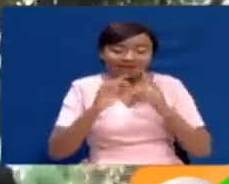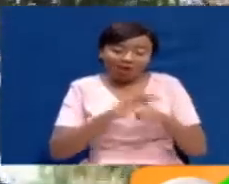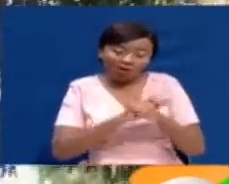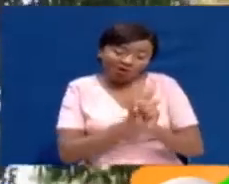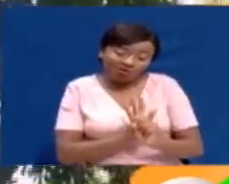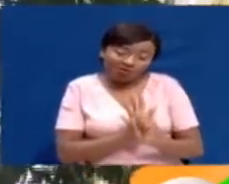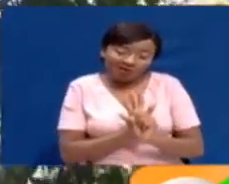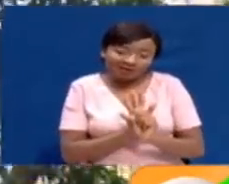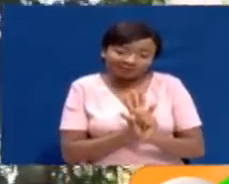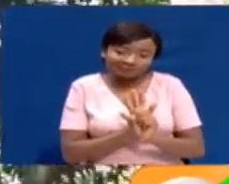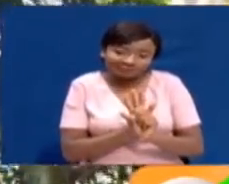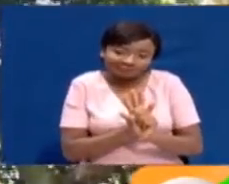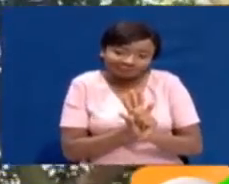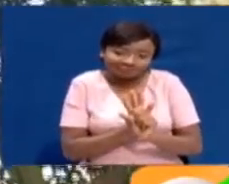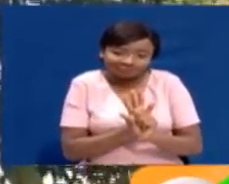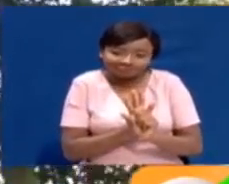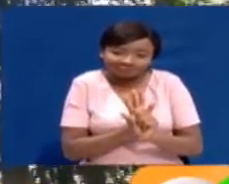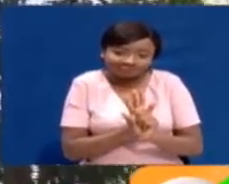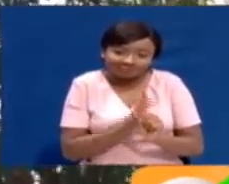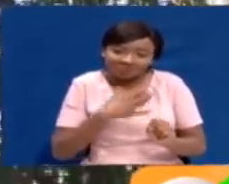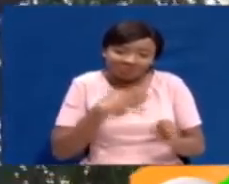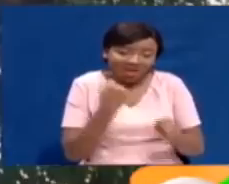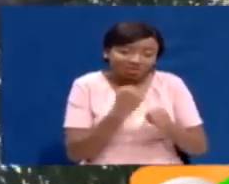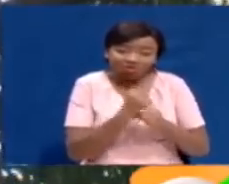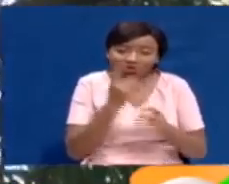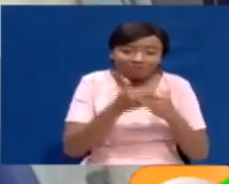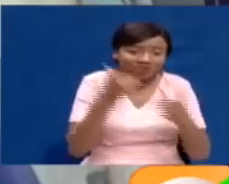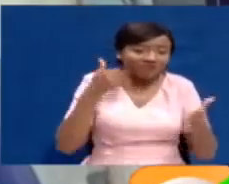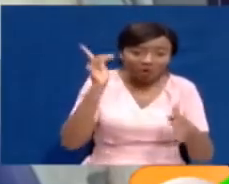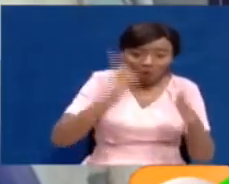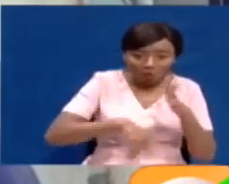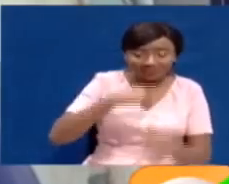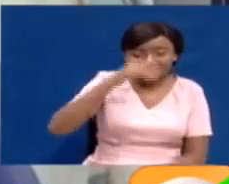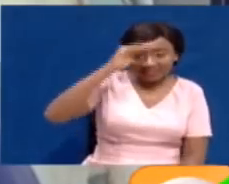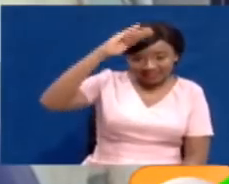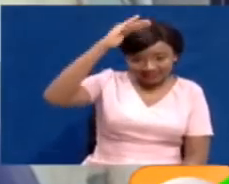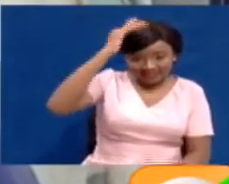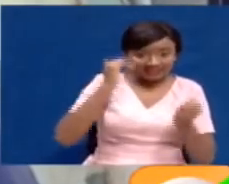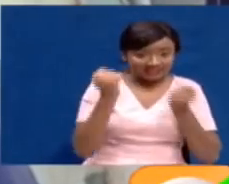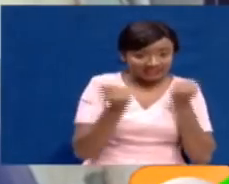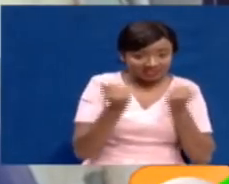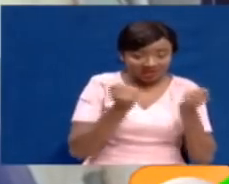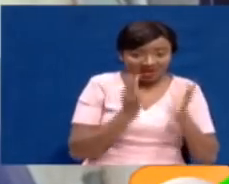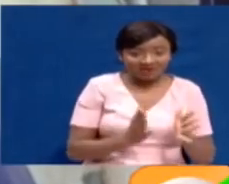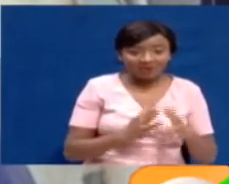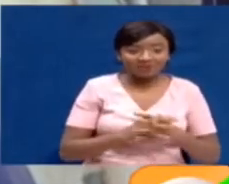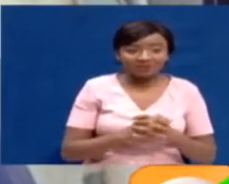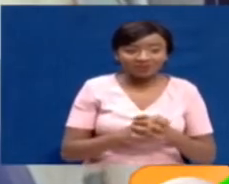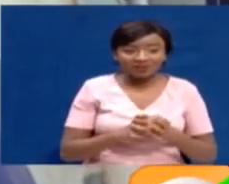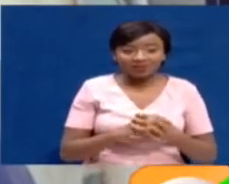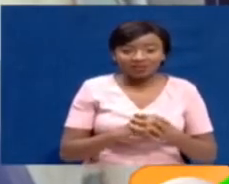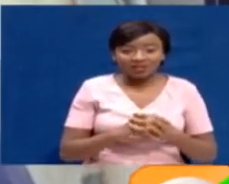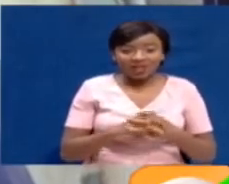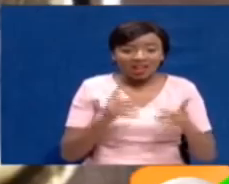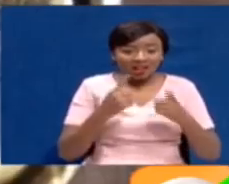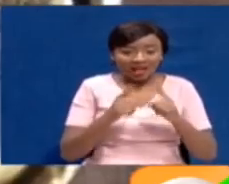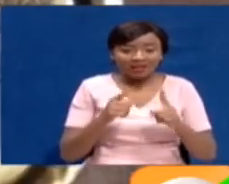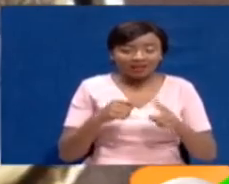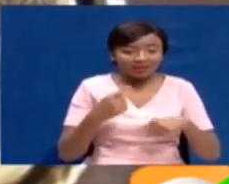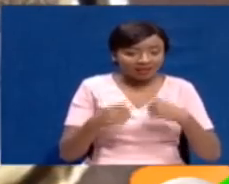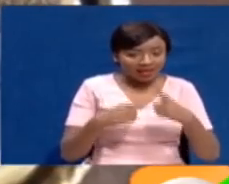corona. Kwa hii kazi ya taxi ambayo nilikuwa nafanya, nikaiangalia nikaona imekuwa